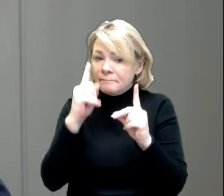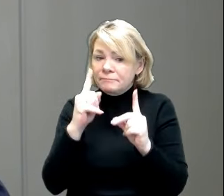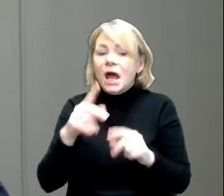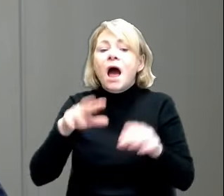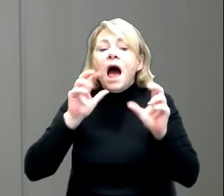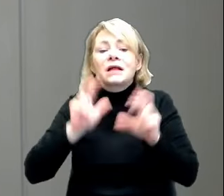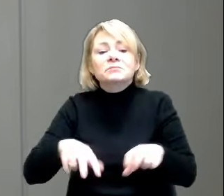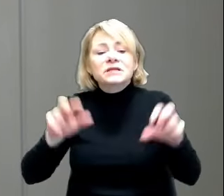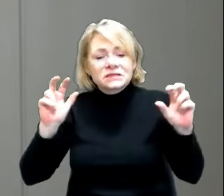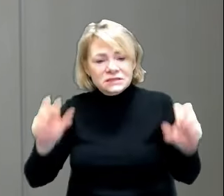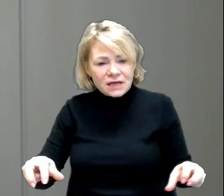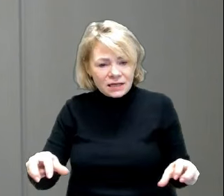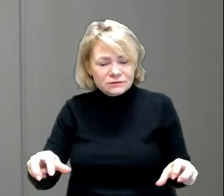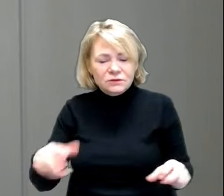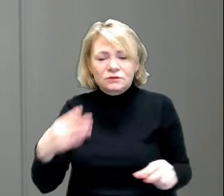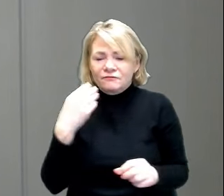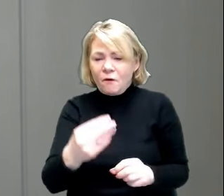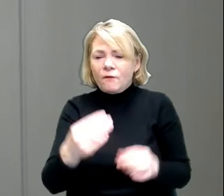teisės